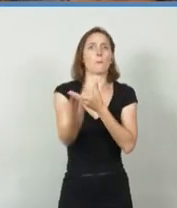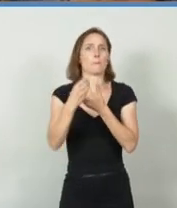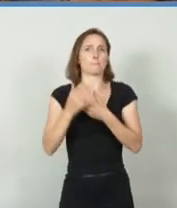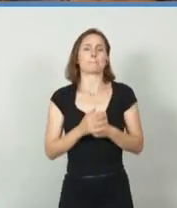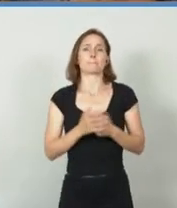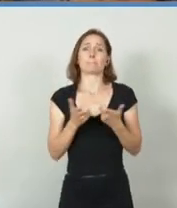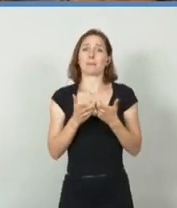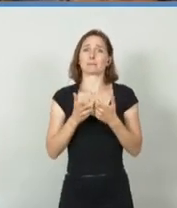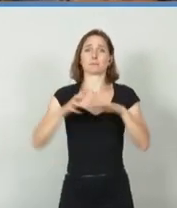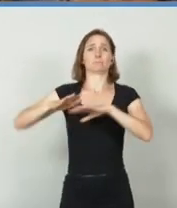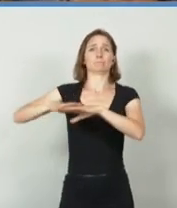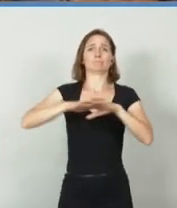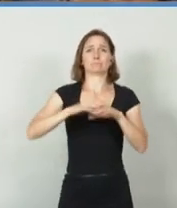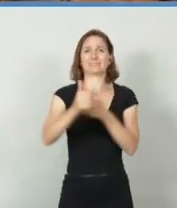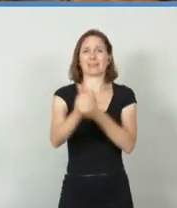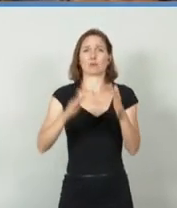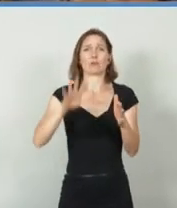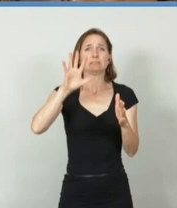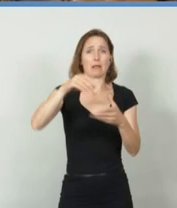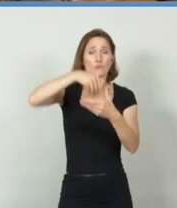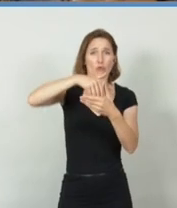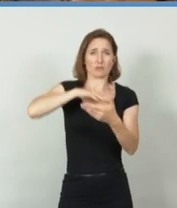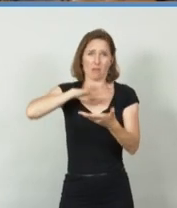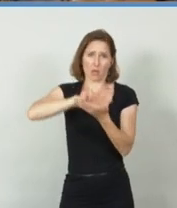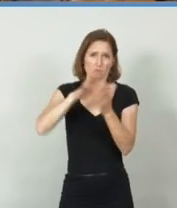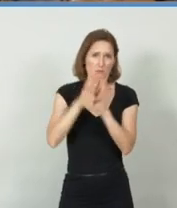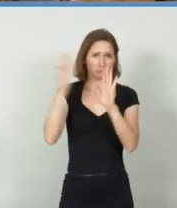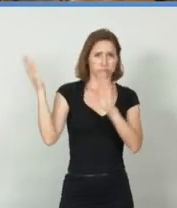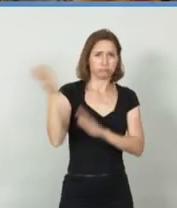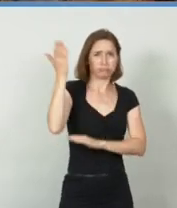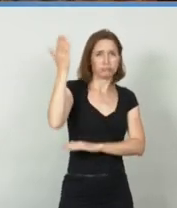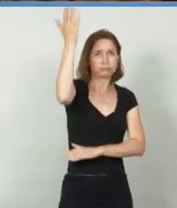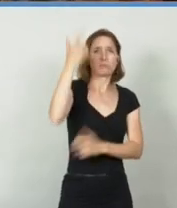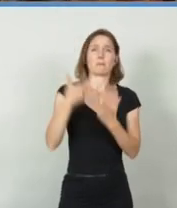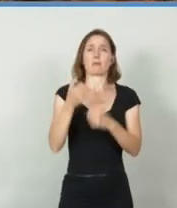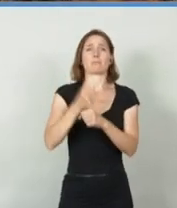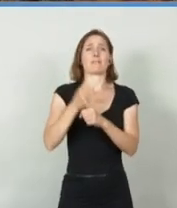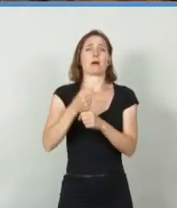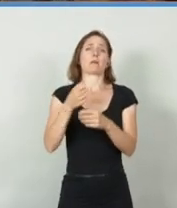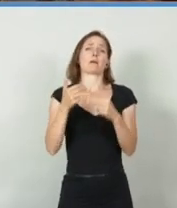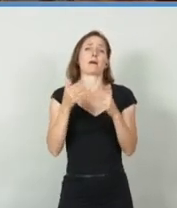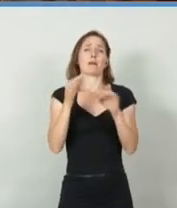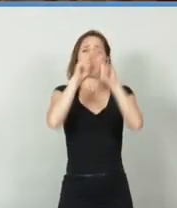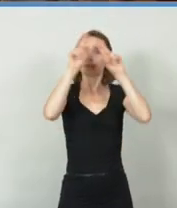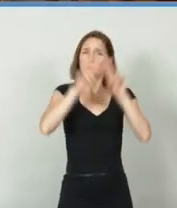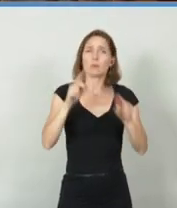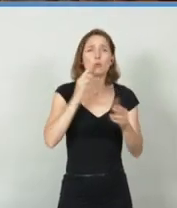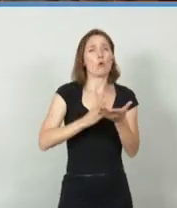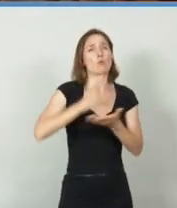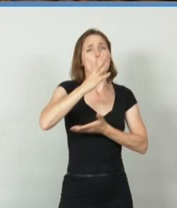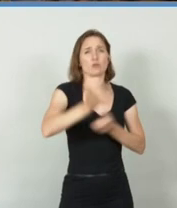5 regroupe des associations d'envergure qui travaillent soit au niveau international sur le développement de projet comme en Arménie